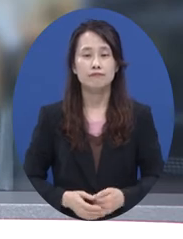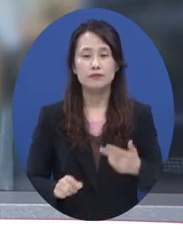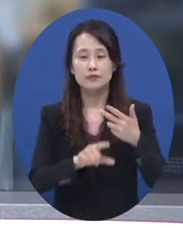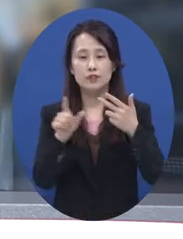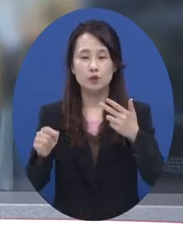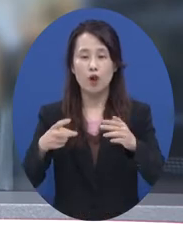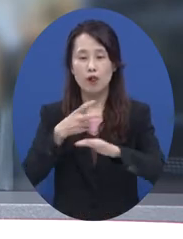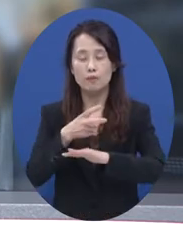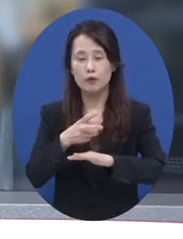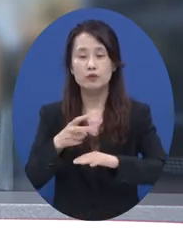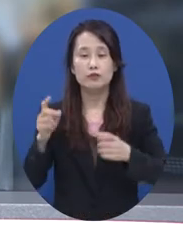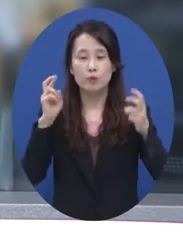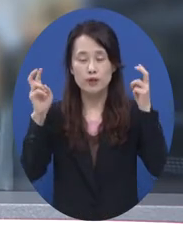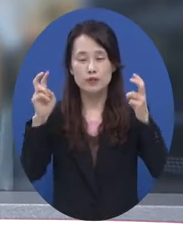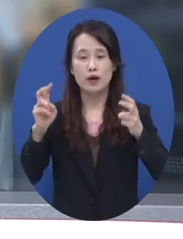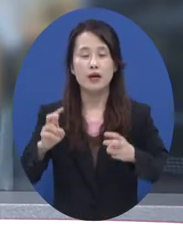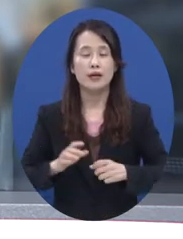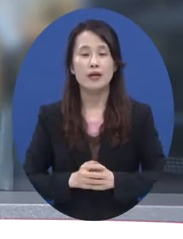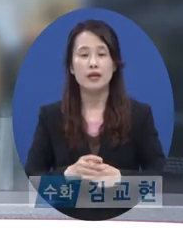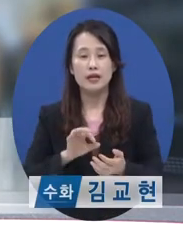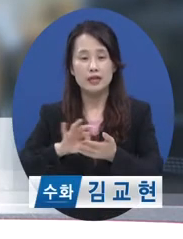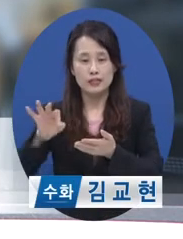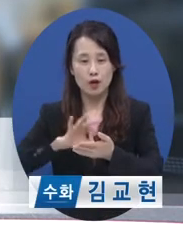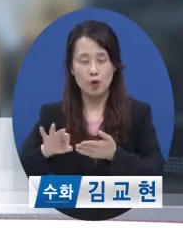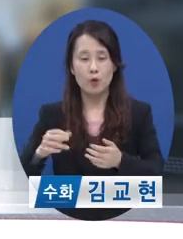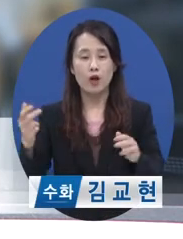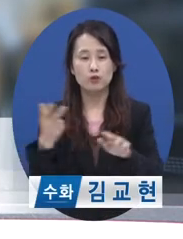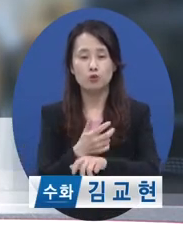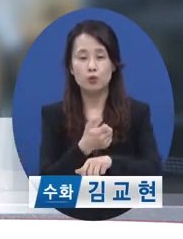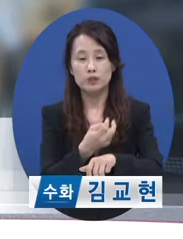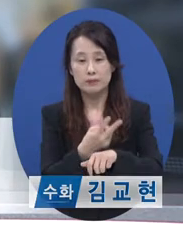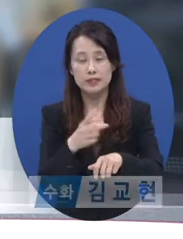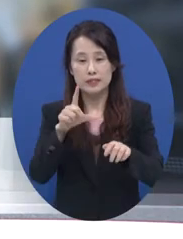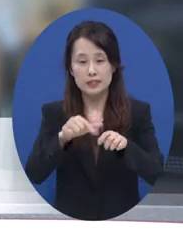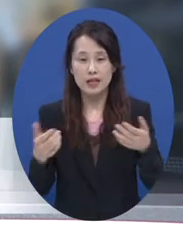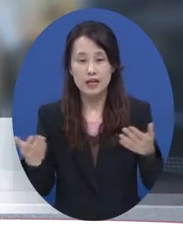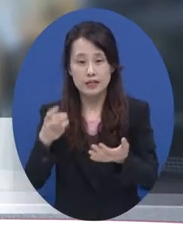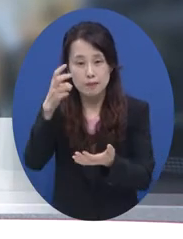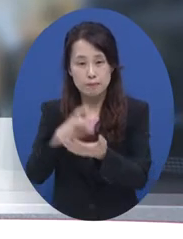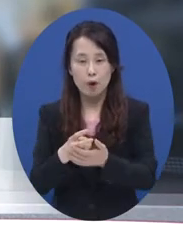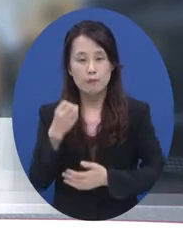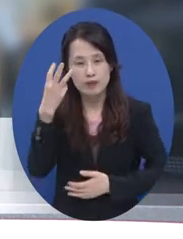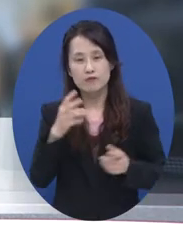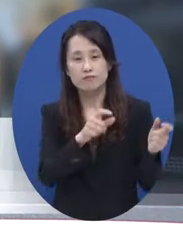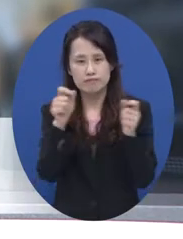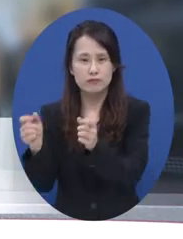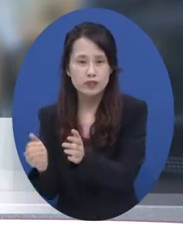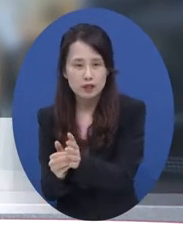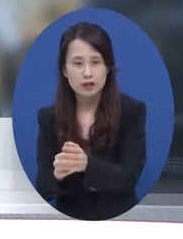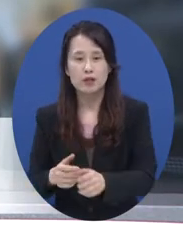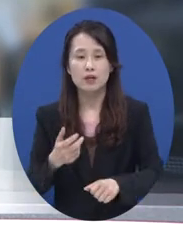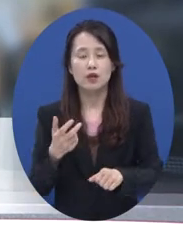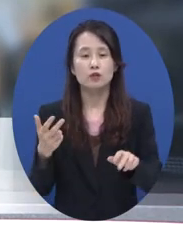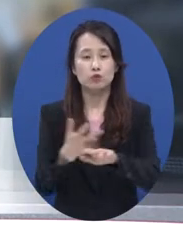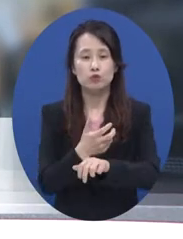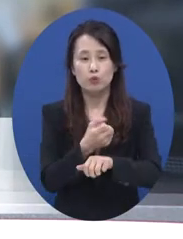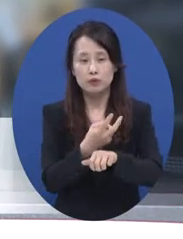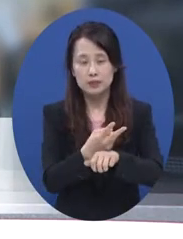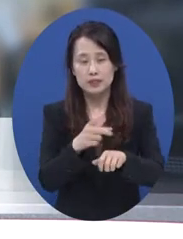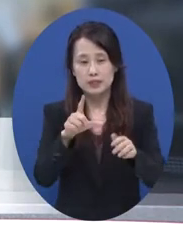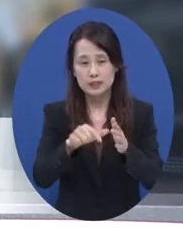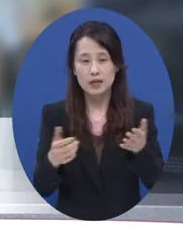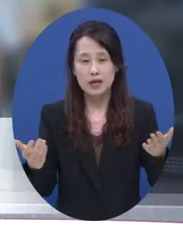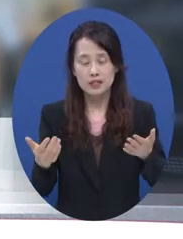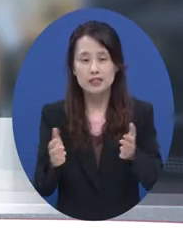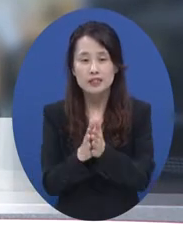오는 7월 버 수 업계에도 적용하기로 되었던 주 52시간 근무제가 3개월 유예 됐죠 주 52시간 근무제 를